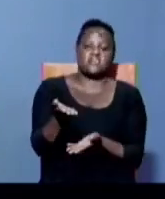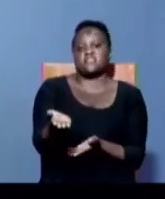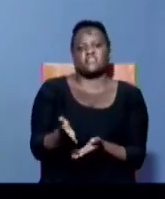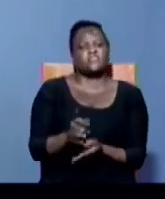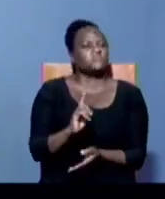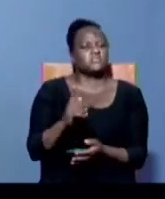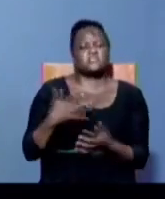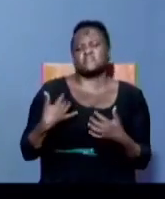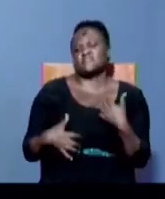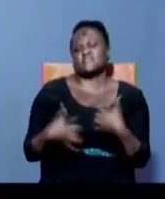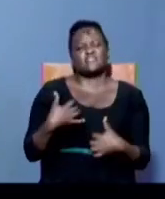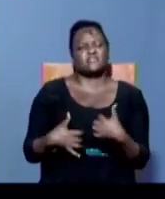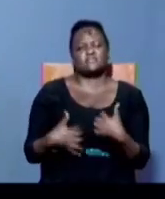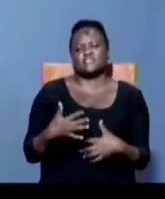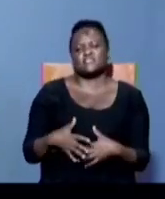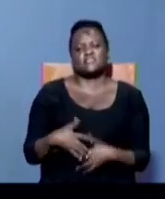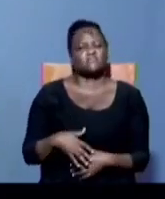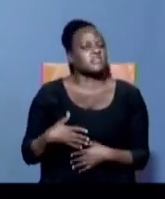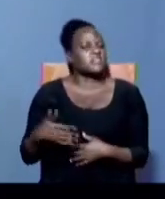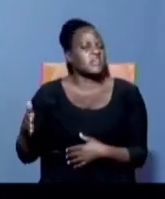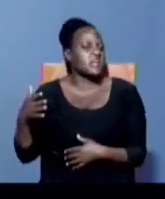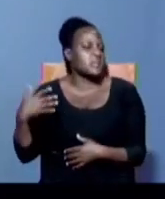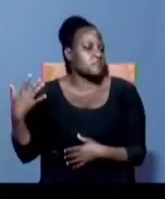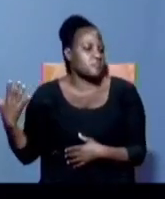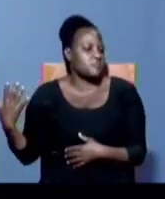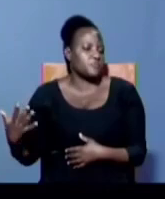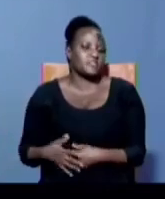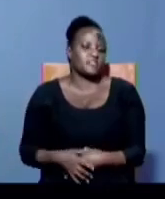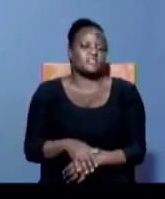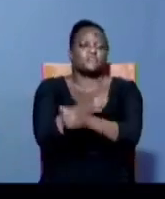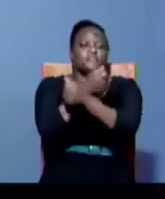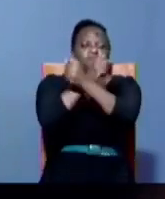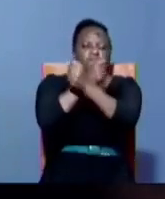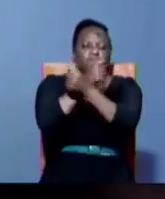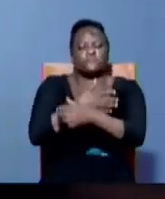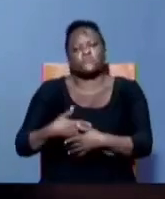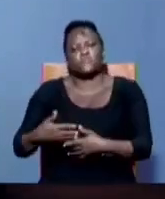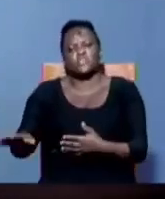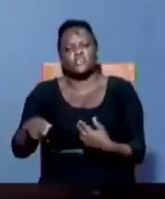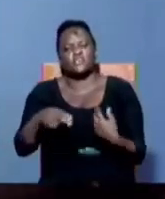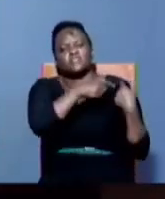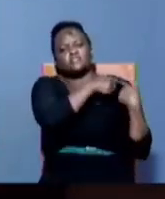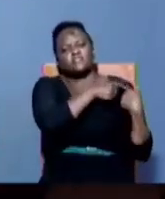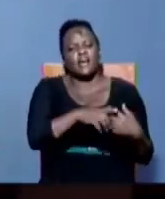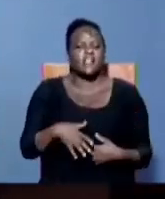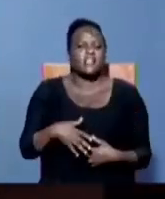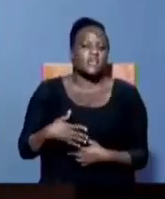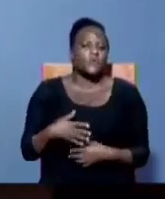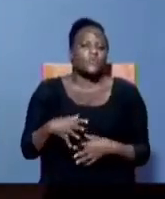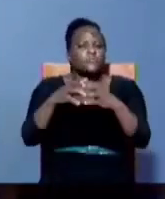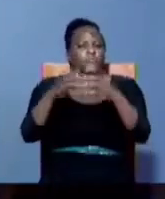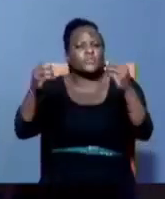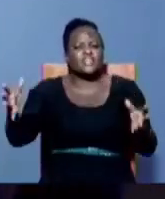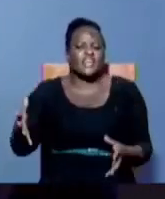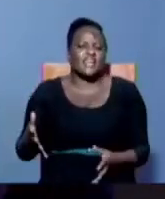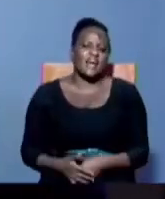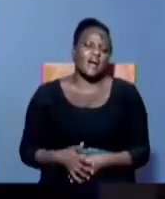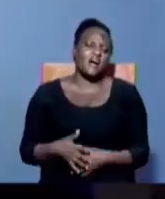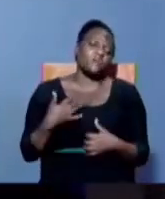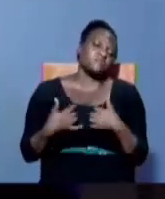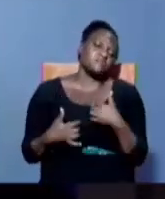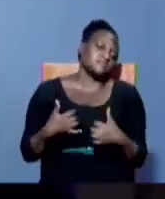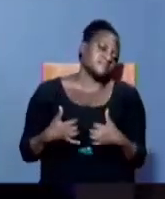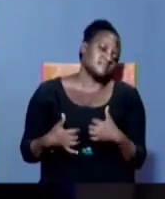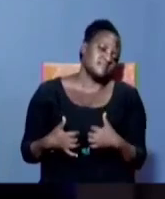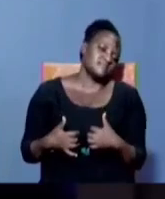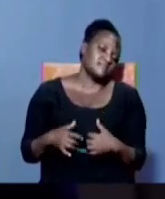ukienda jela, ukienda hospitalini, ukienda mara usipopajua, mara popote pale ambako